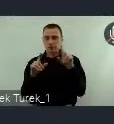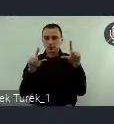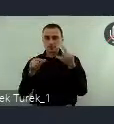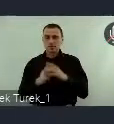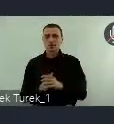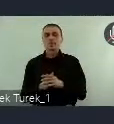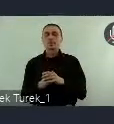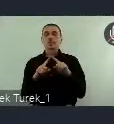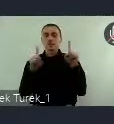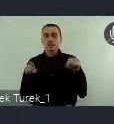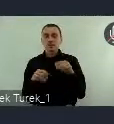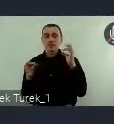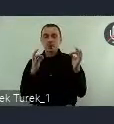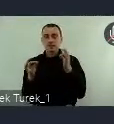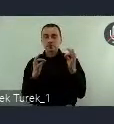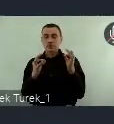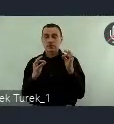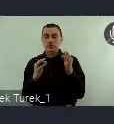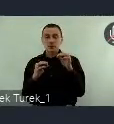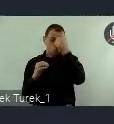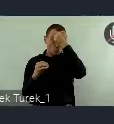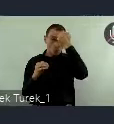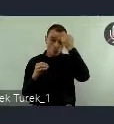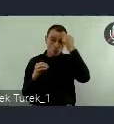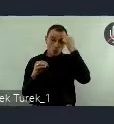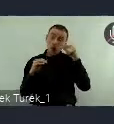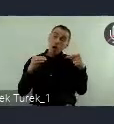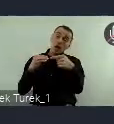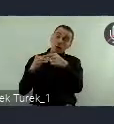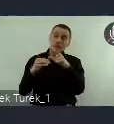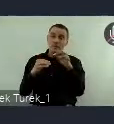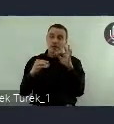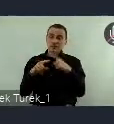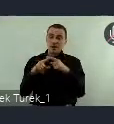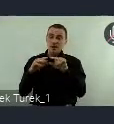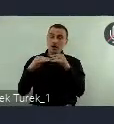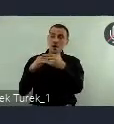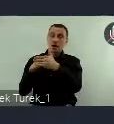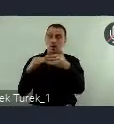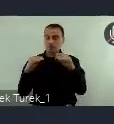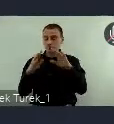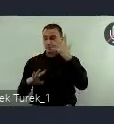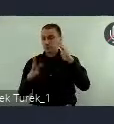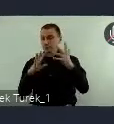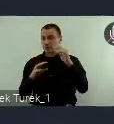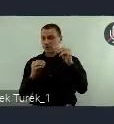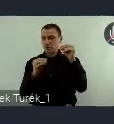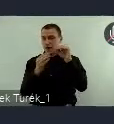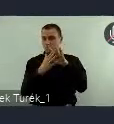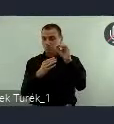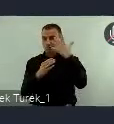informacyjne w budynku nie mogą być umieszczane za szkłem z aplikacją która odbija światło bo to bardzo utrudnia czytanie takich tablic